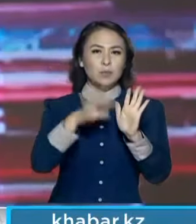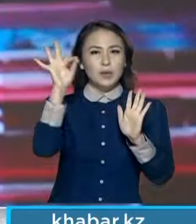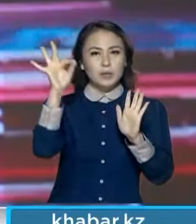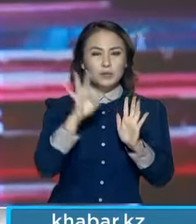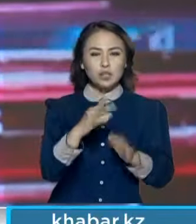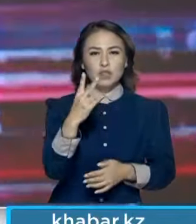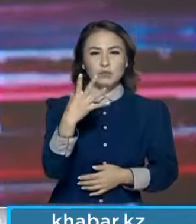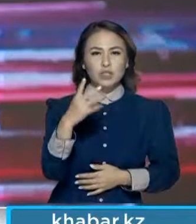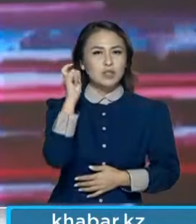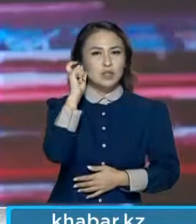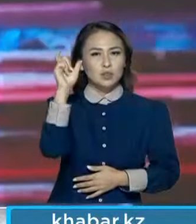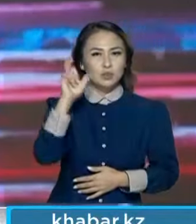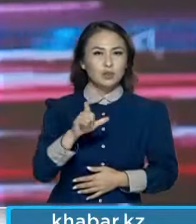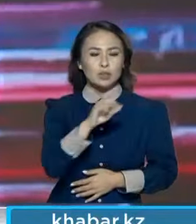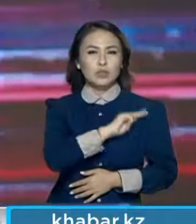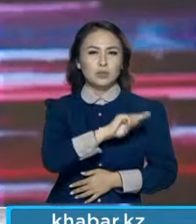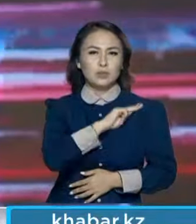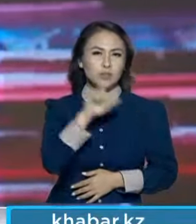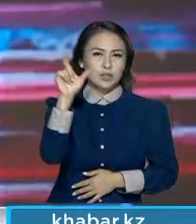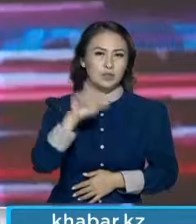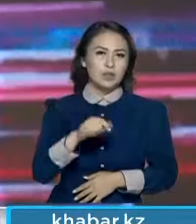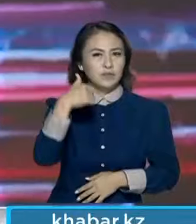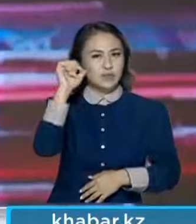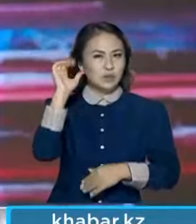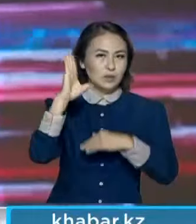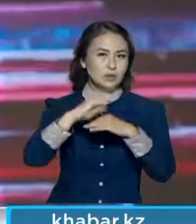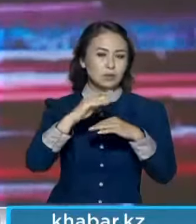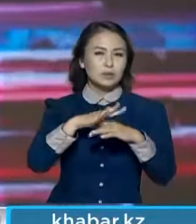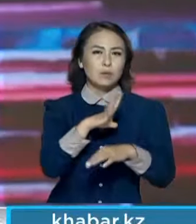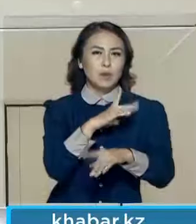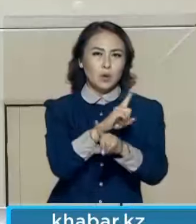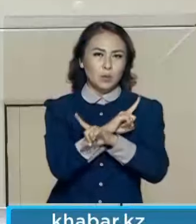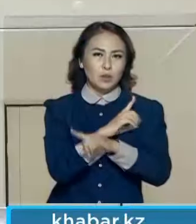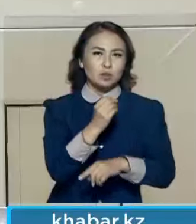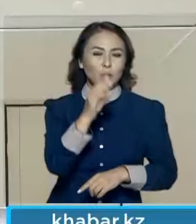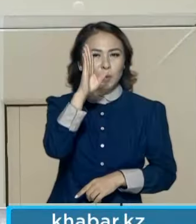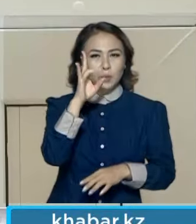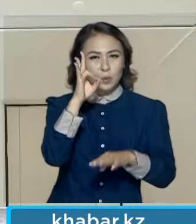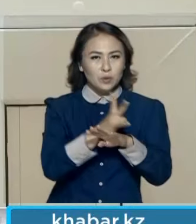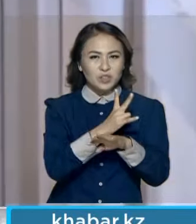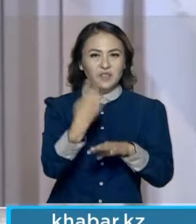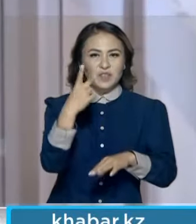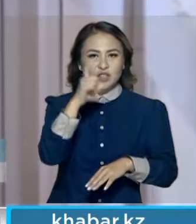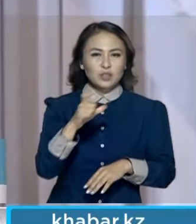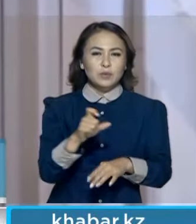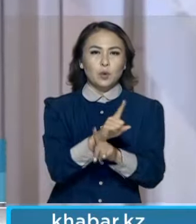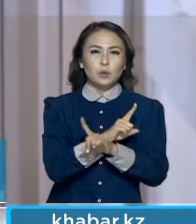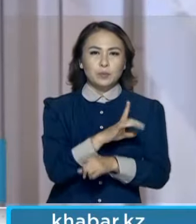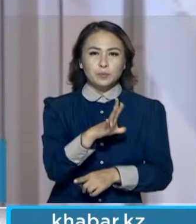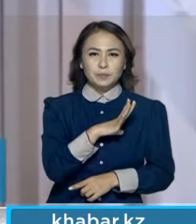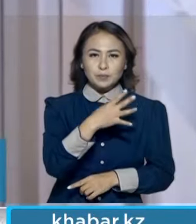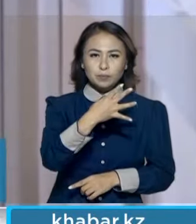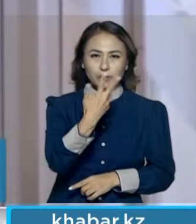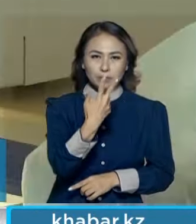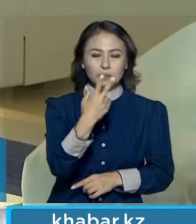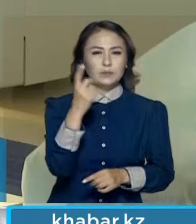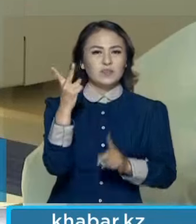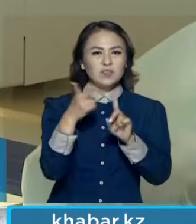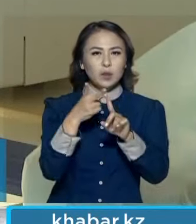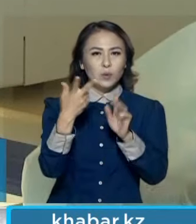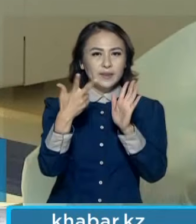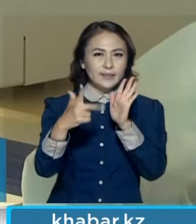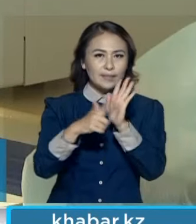90% күйген 25 жастағы жұмысшының кеше кешке көз жұмған, түнде тағы 2 жұмысшының жан тапсырғанын хабарлады. Бірі 43,